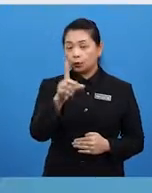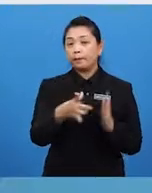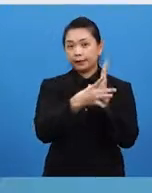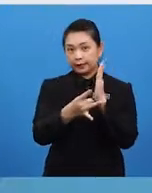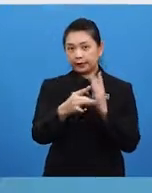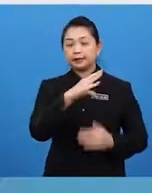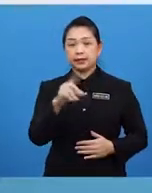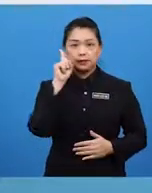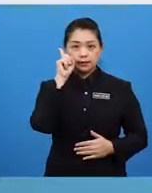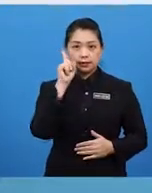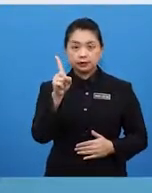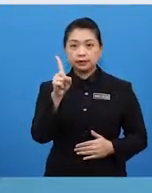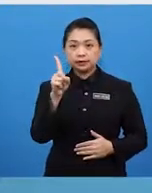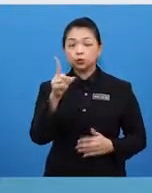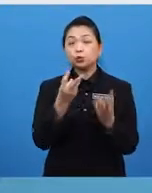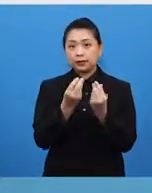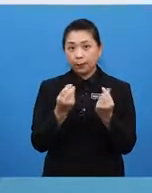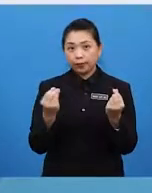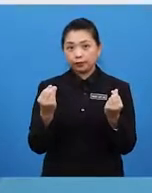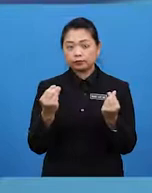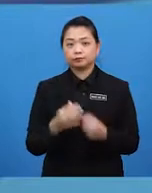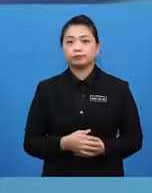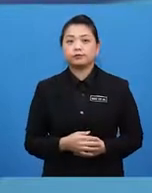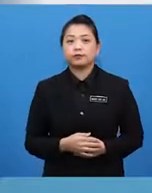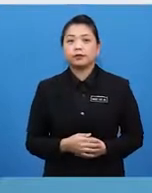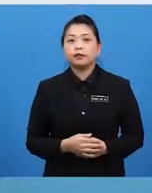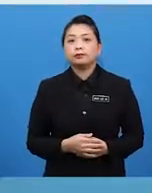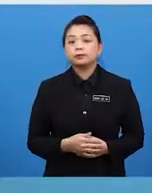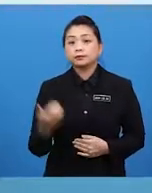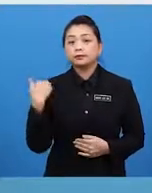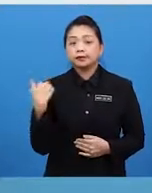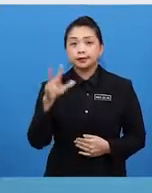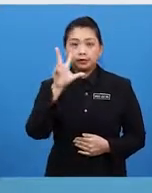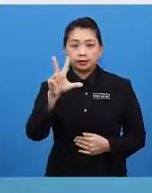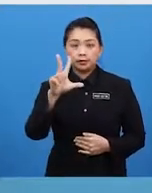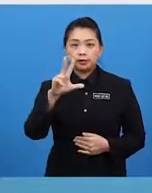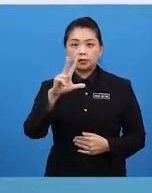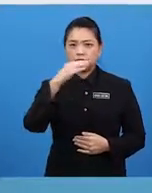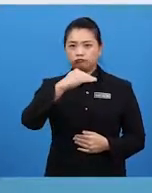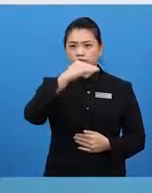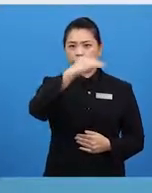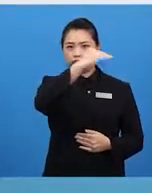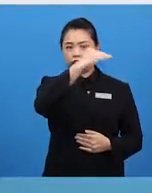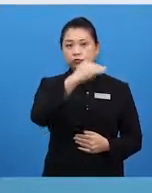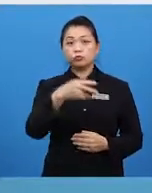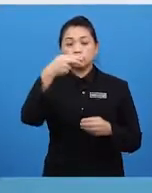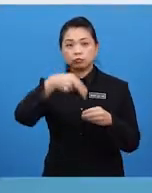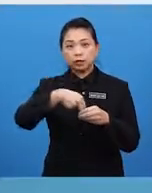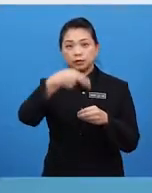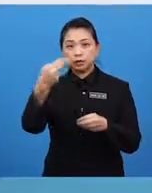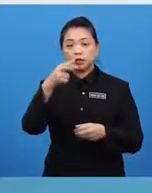dan satu tepung gandum Hai terdapat tiga paling kacau untuk menghasilkan ruh